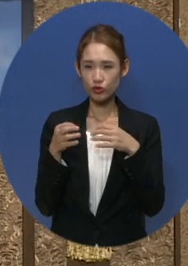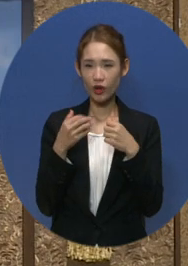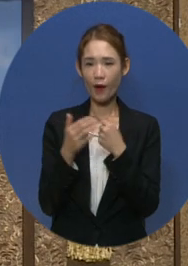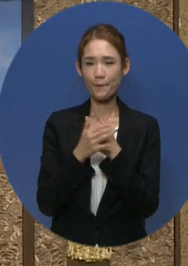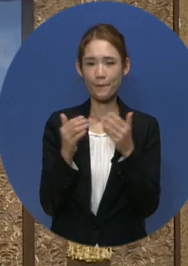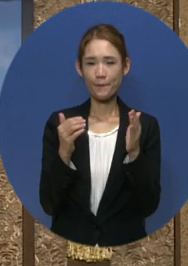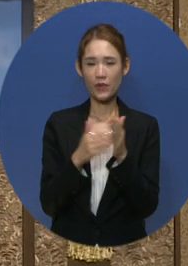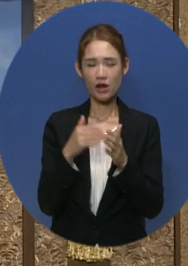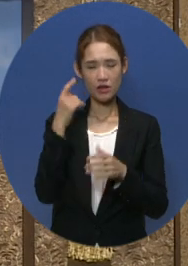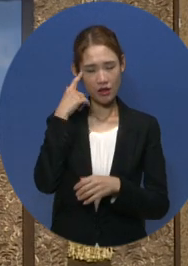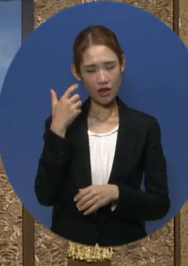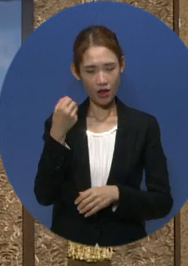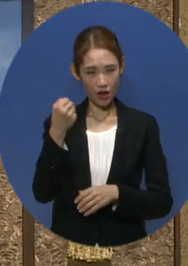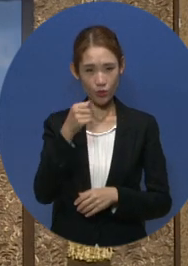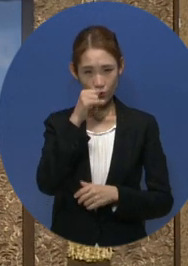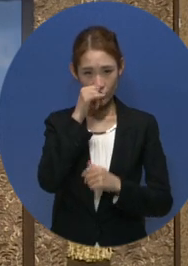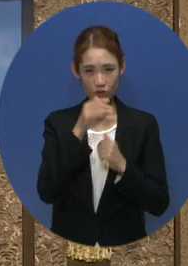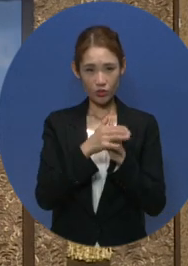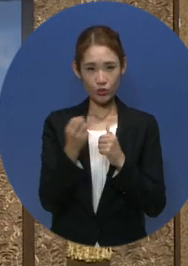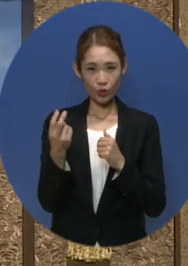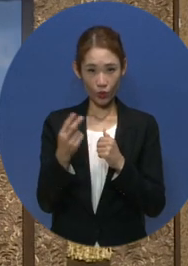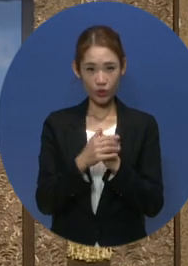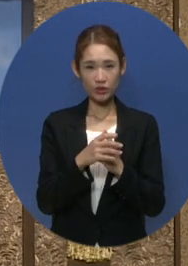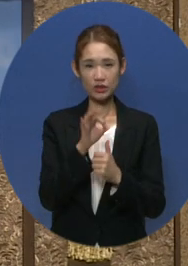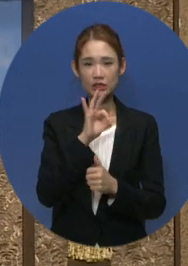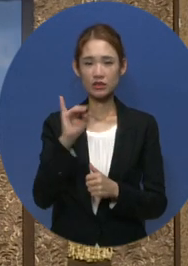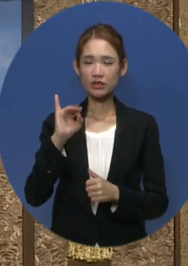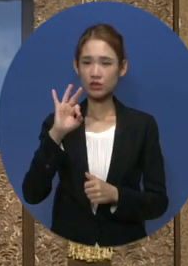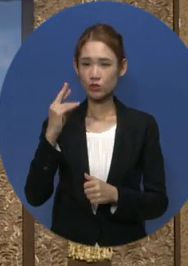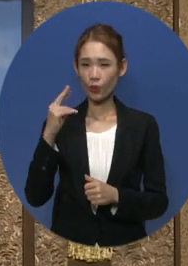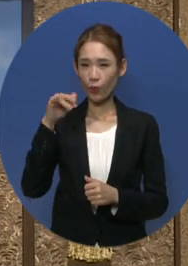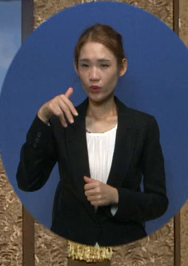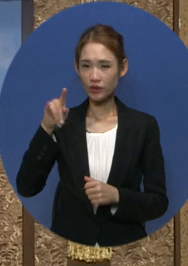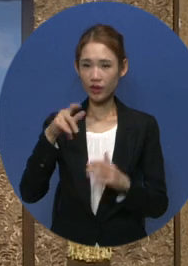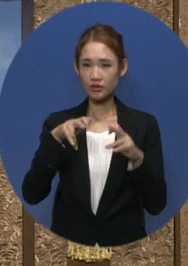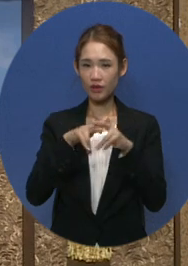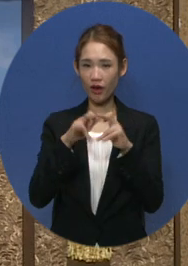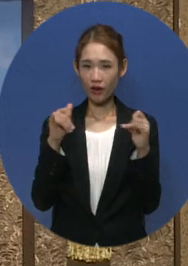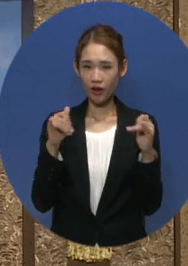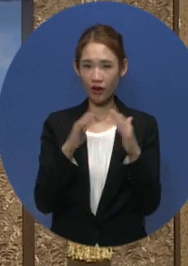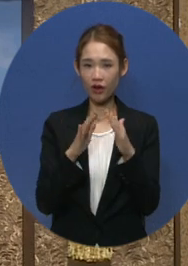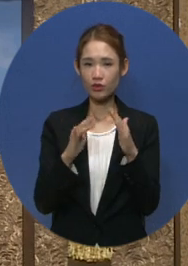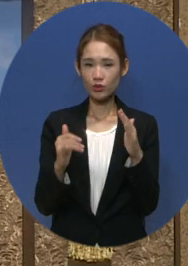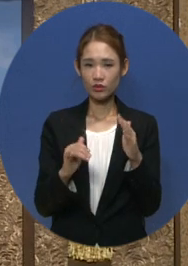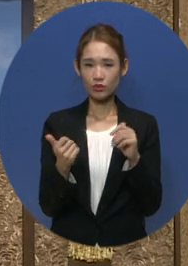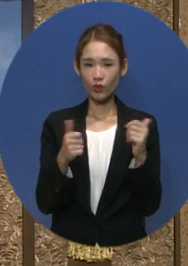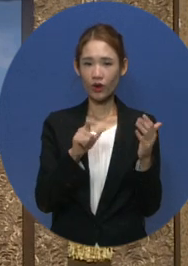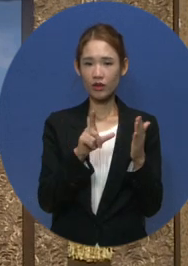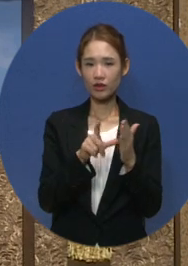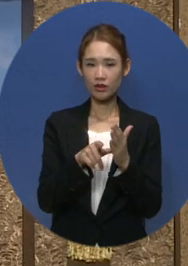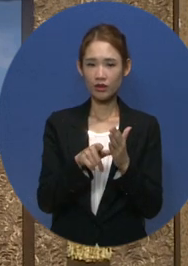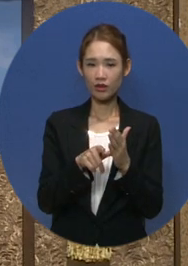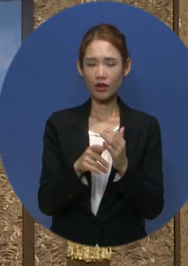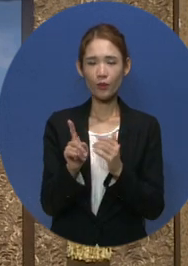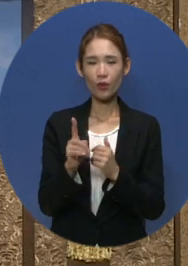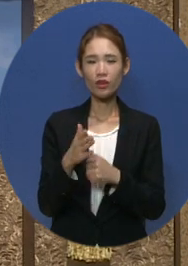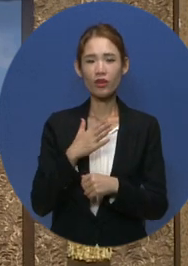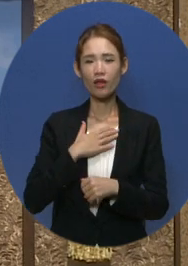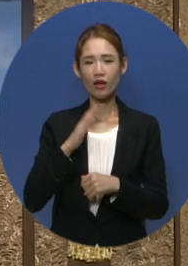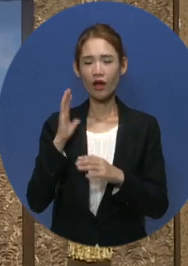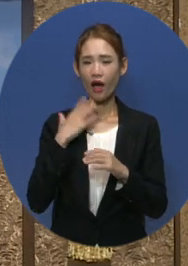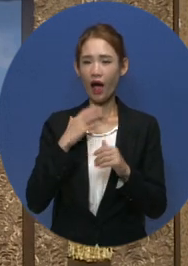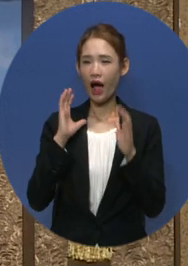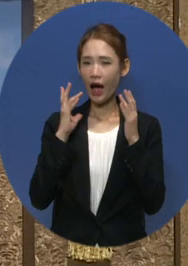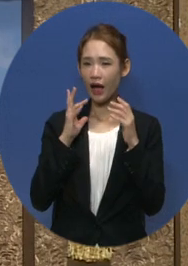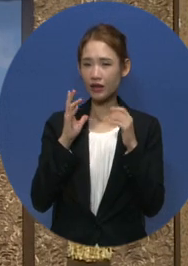유산기부까지 하시려고 하는 분도 계시고 예. 심지어는 우리 이용자 장애인 그 가족들이 네. 이제 돌아가실 때 아, 내가 우리